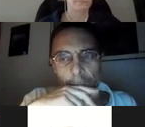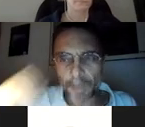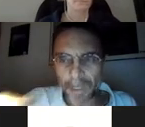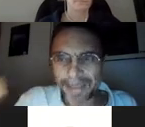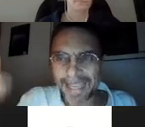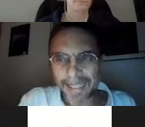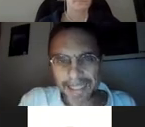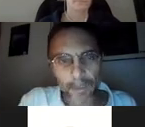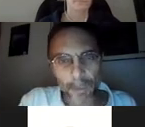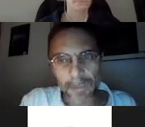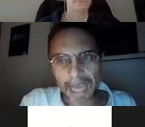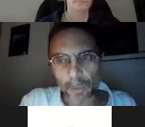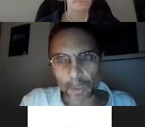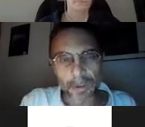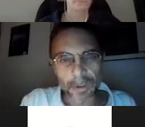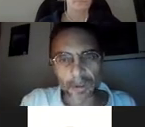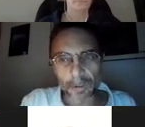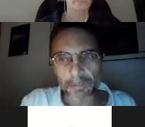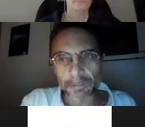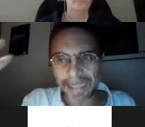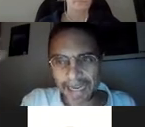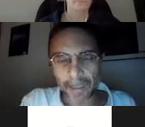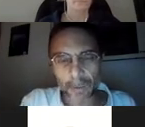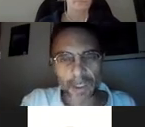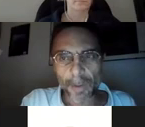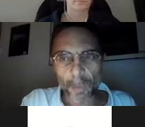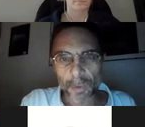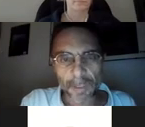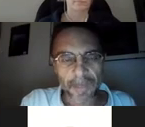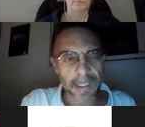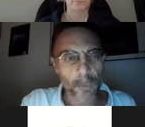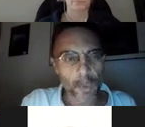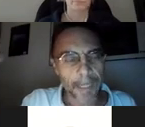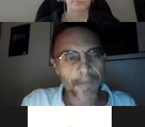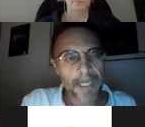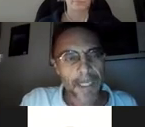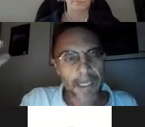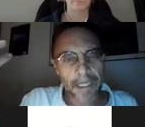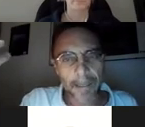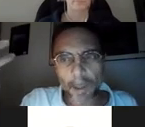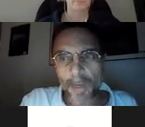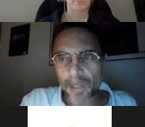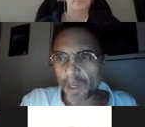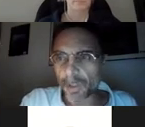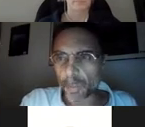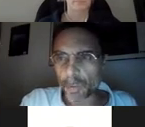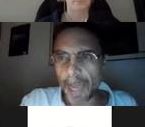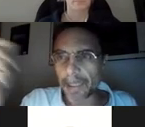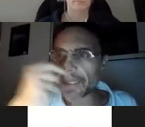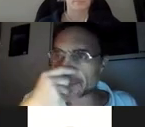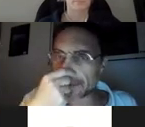più che altro, mi è dare risalto ad un dato aggregato che secondo me è molto significativo, cioè la comunicazione